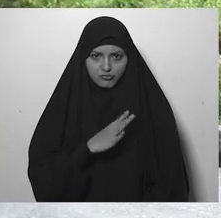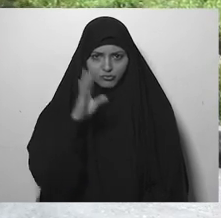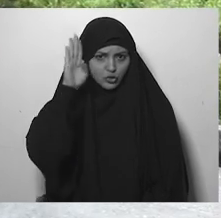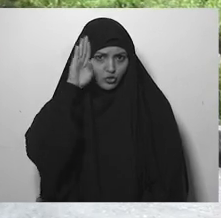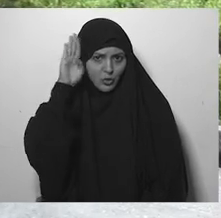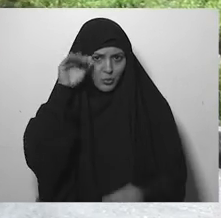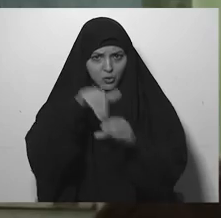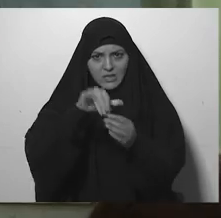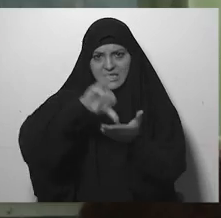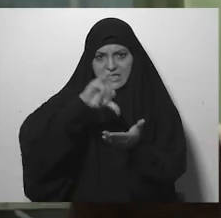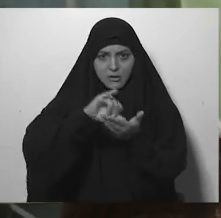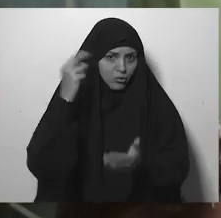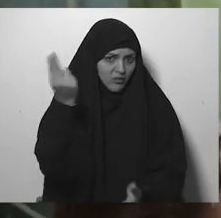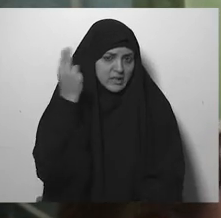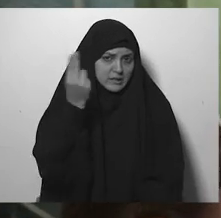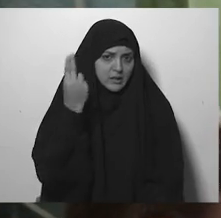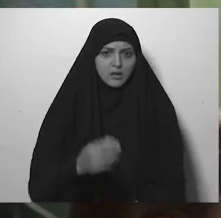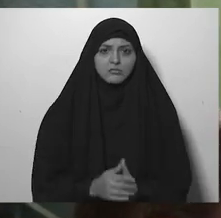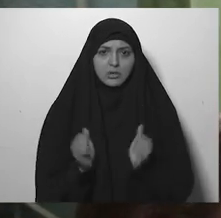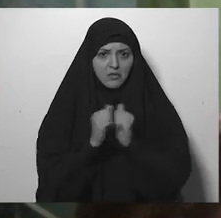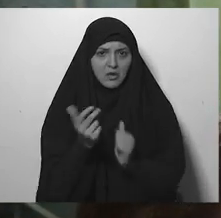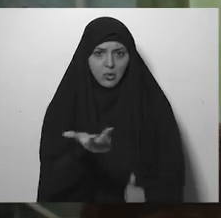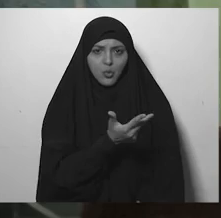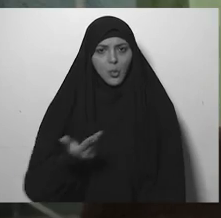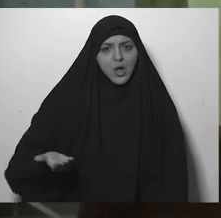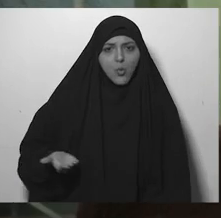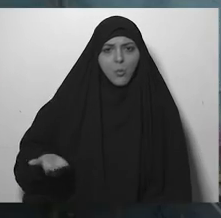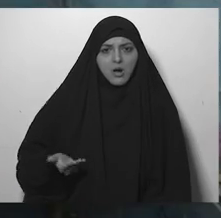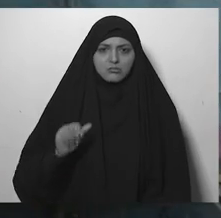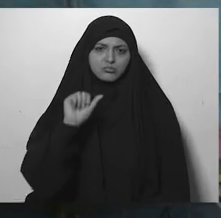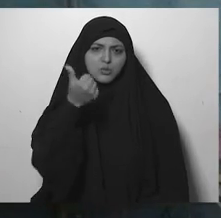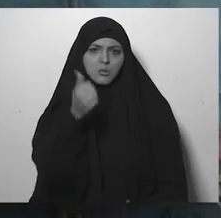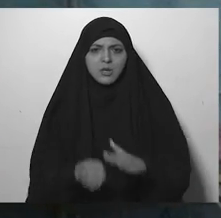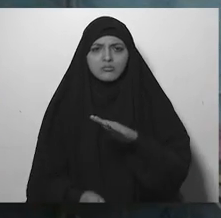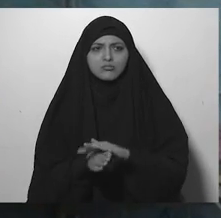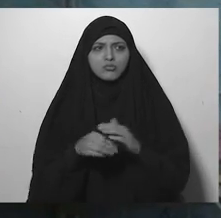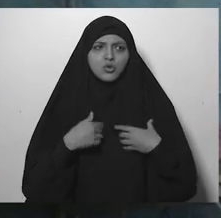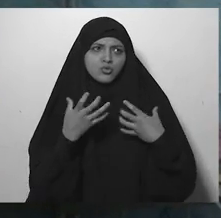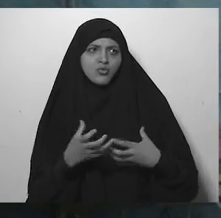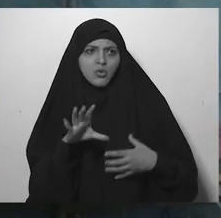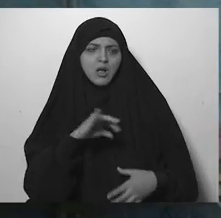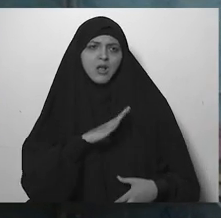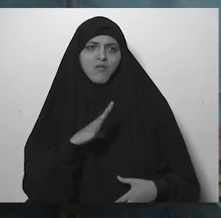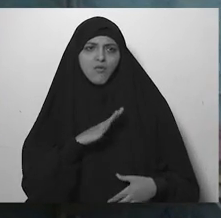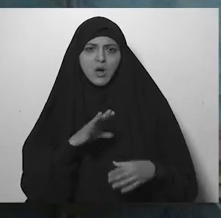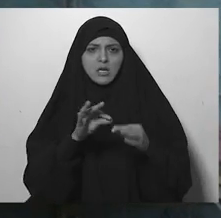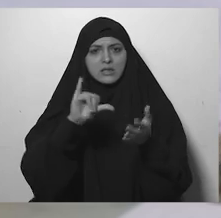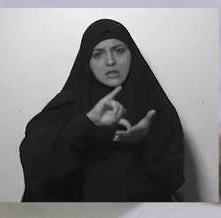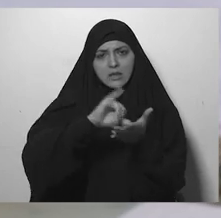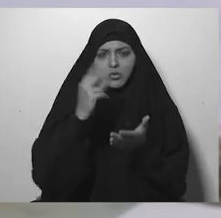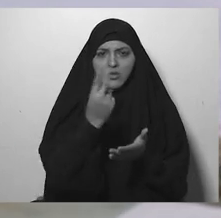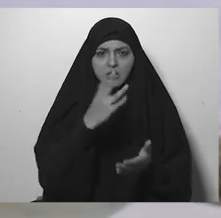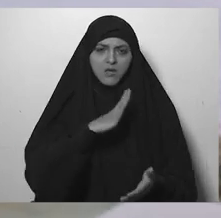J'ai une chambre dans la cité universitaire avec 3 autres copains. Premièrement, quand j'ai allé à la